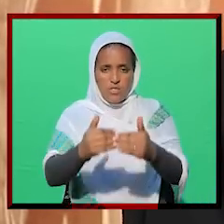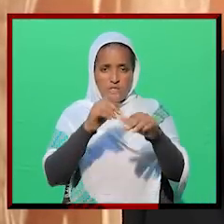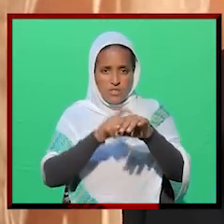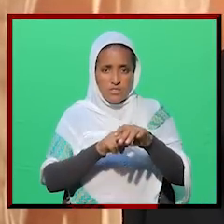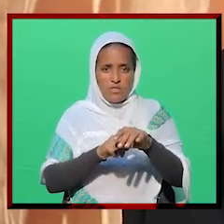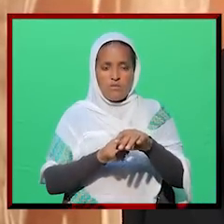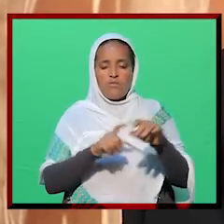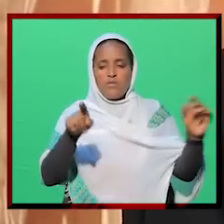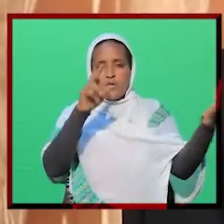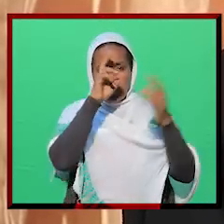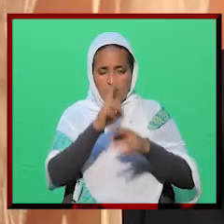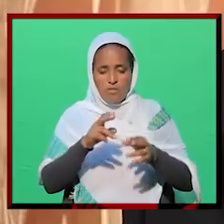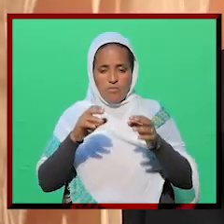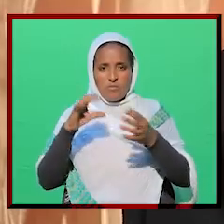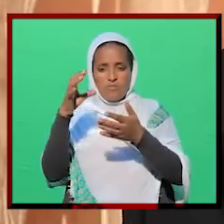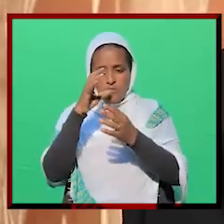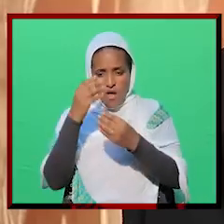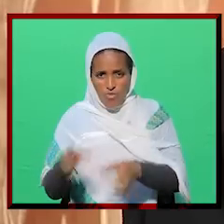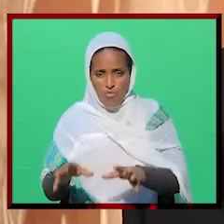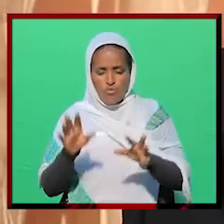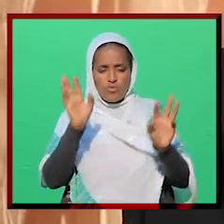ነው የሚደርሱ። ስለዚህ ጸጋና ቅባት